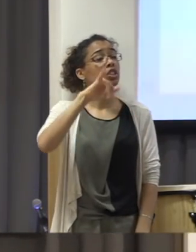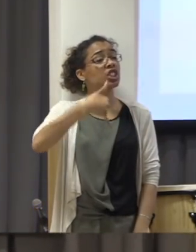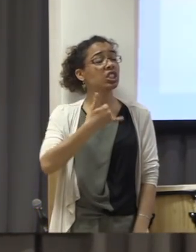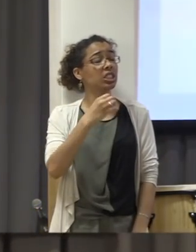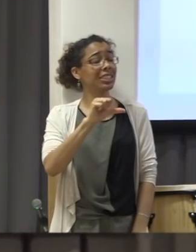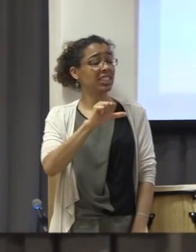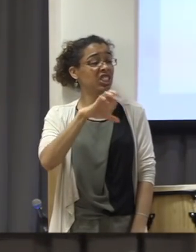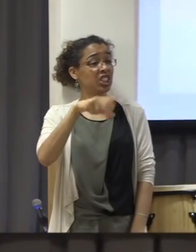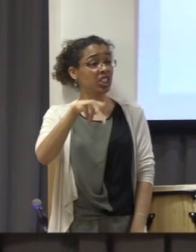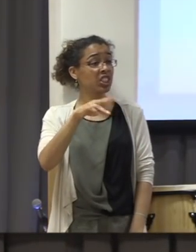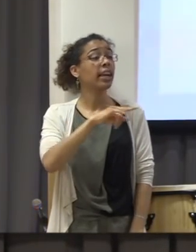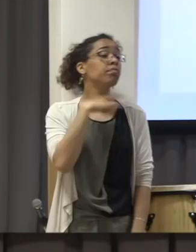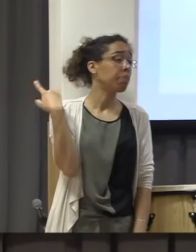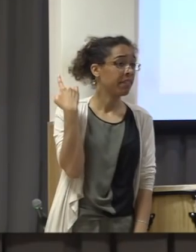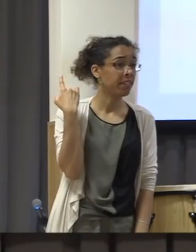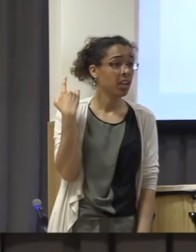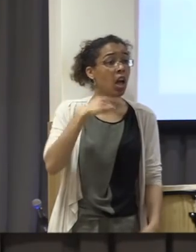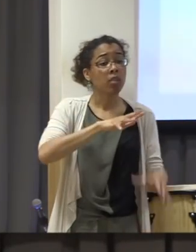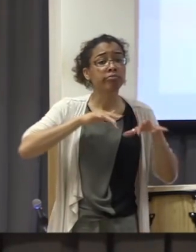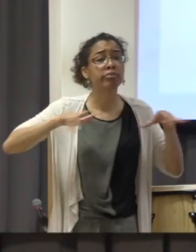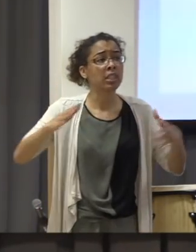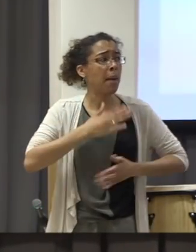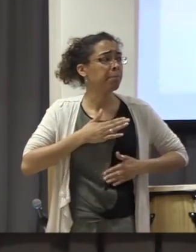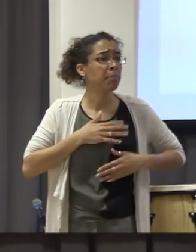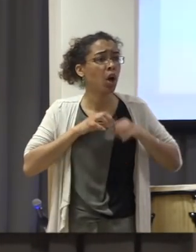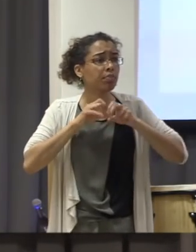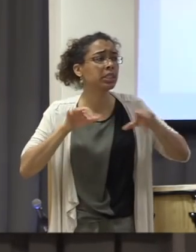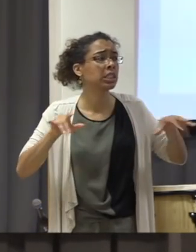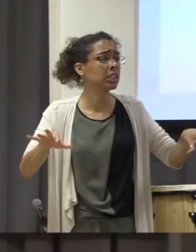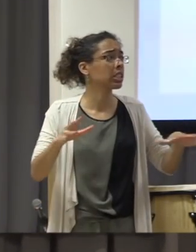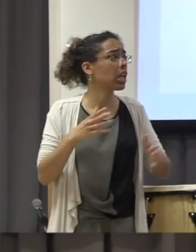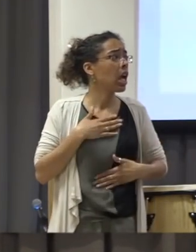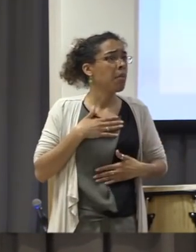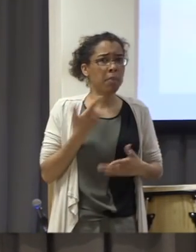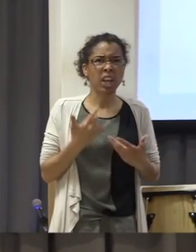peur s'est emparée autour de l'entourage de ceux qui croyaient, qui